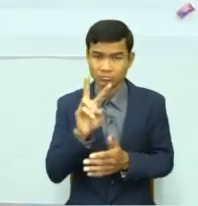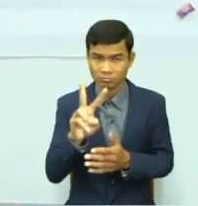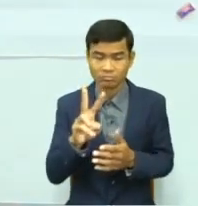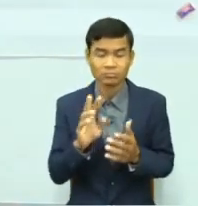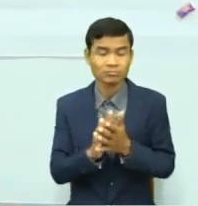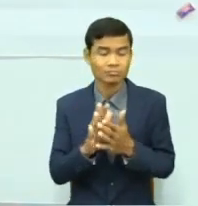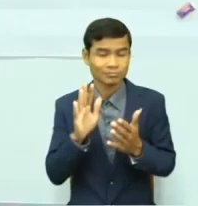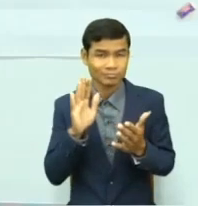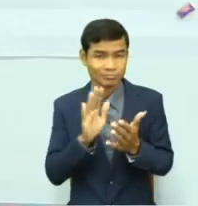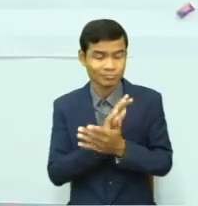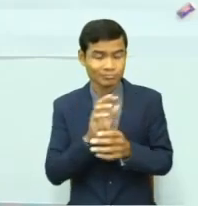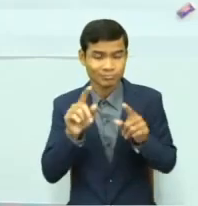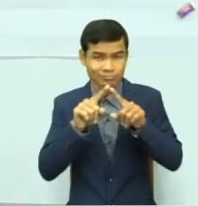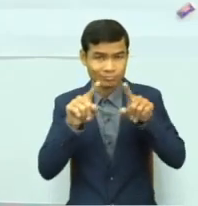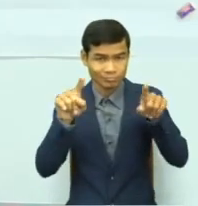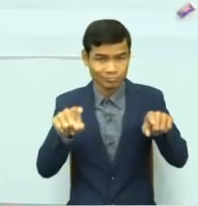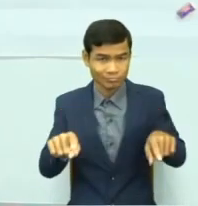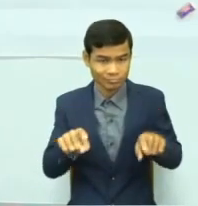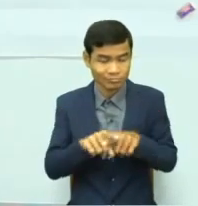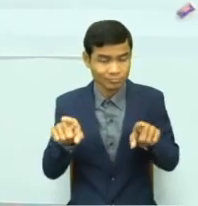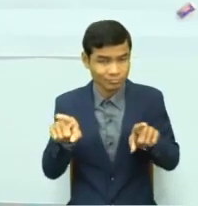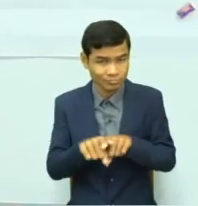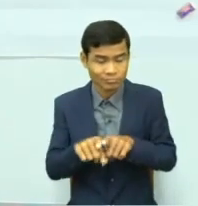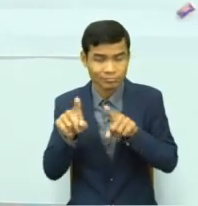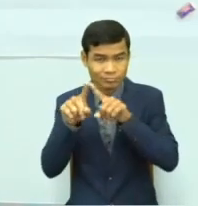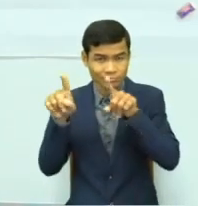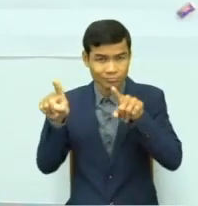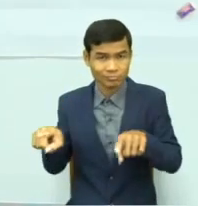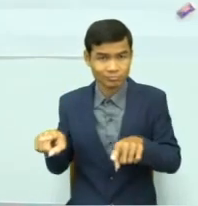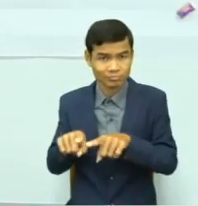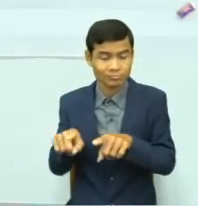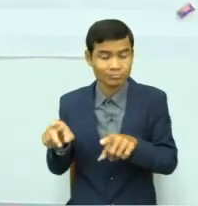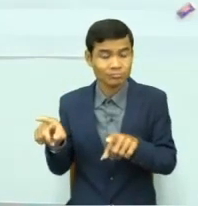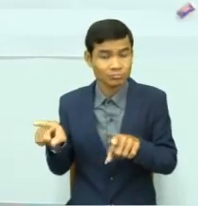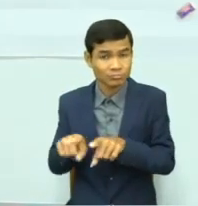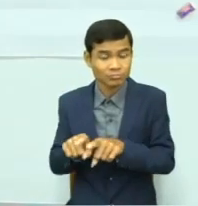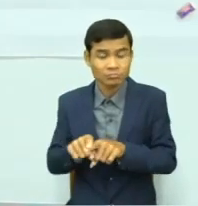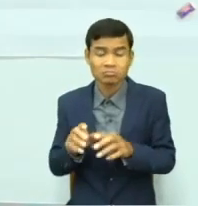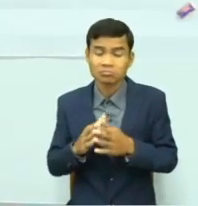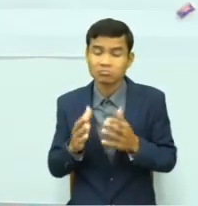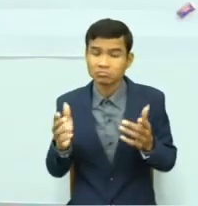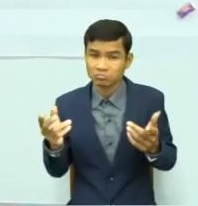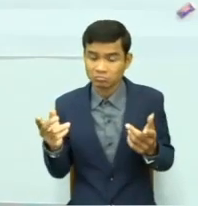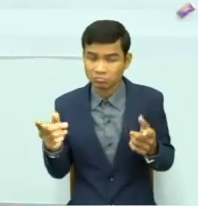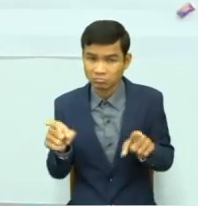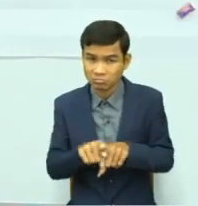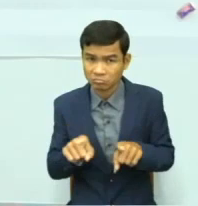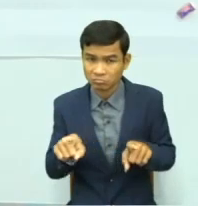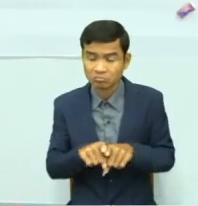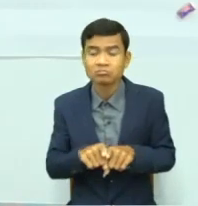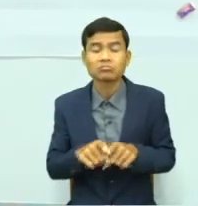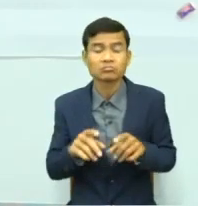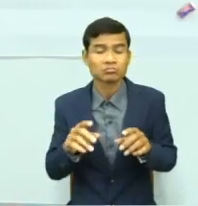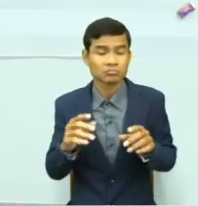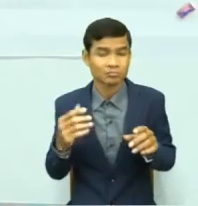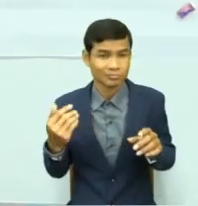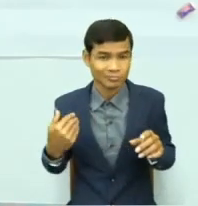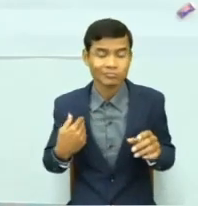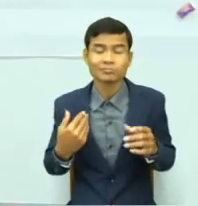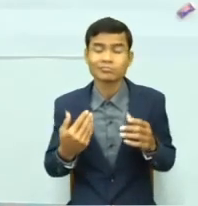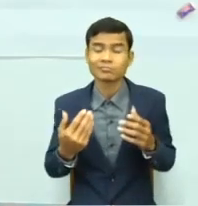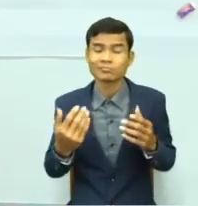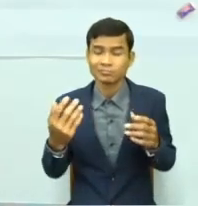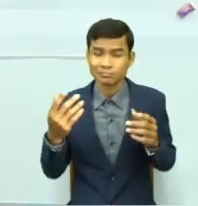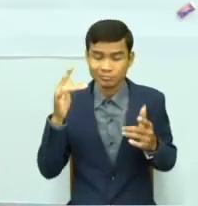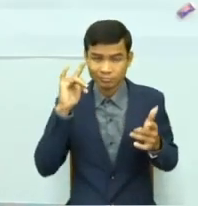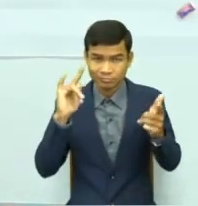ta cổ đà nắng miên tùm hùm bon khnê đà rử tế chà cổ đà pi ní cứ miên tùm hùm bon khnê chà ní cứ kì hai tha